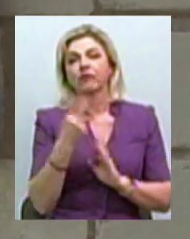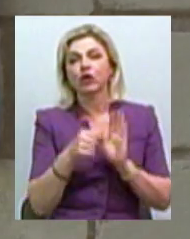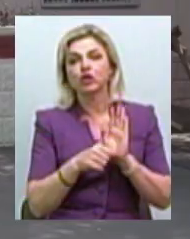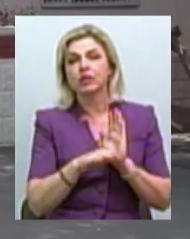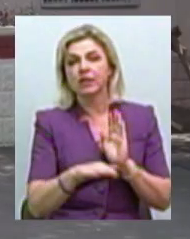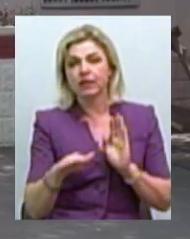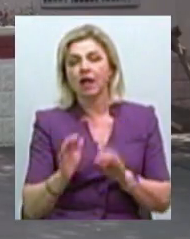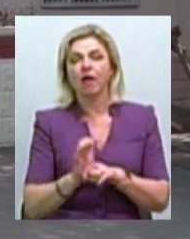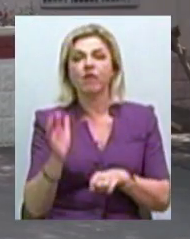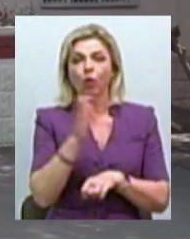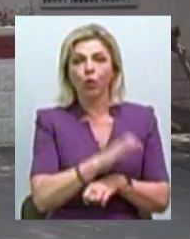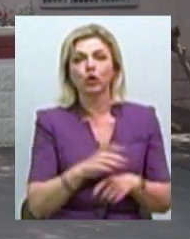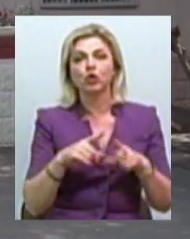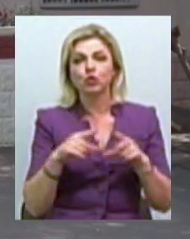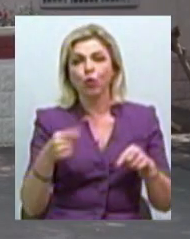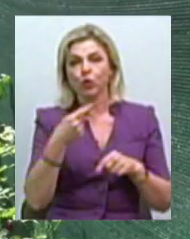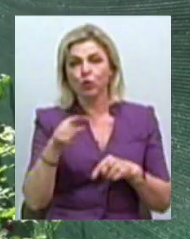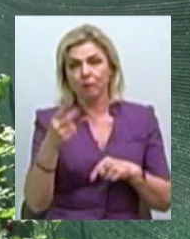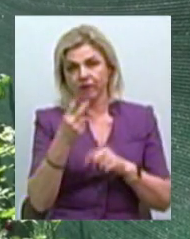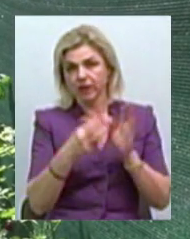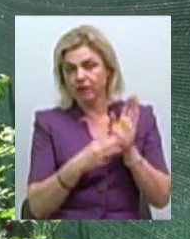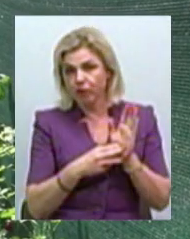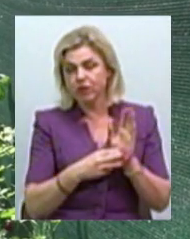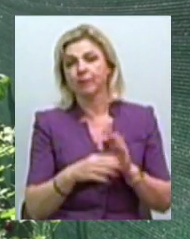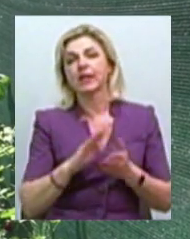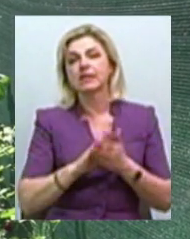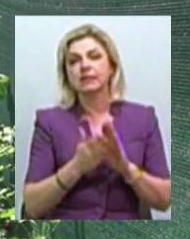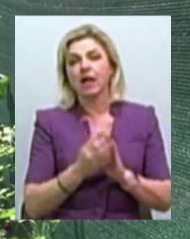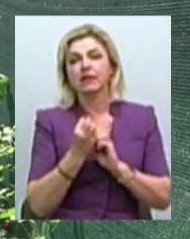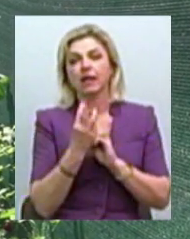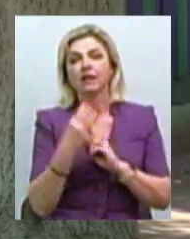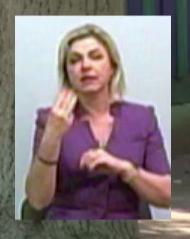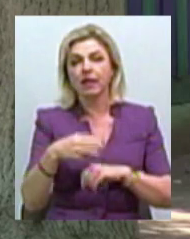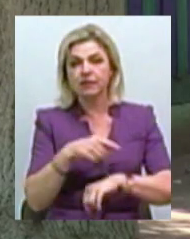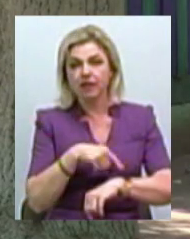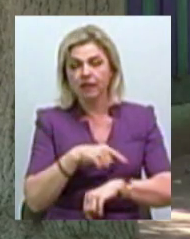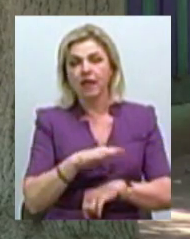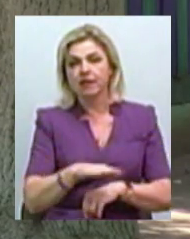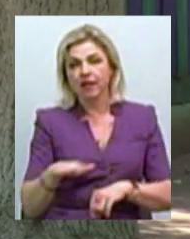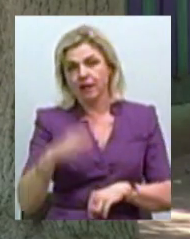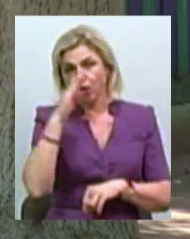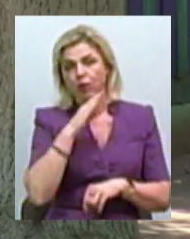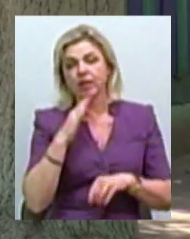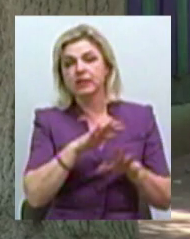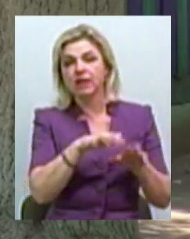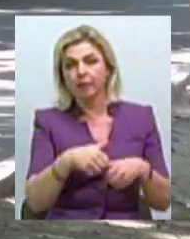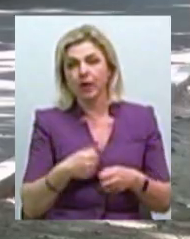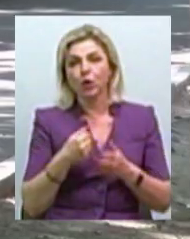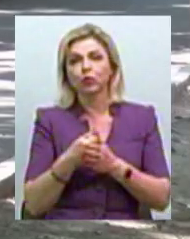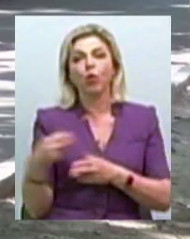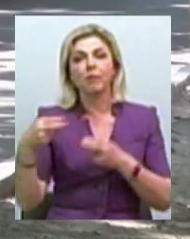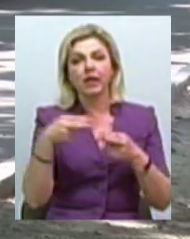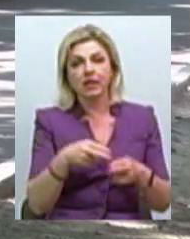дітей евакуювали до школи номер 28. Станом на 13:30 дітей батьки забрали. До приїзду кінологів на